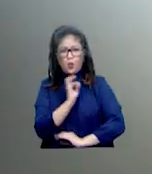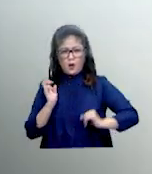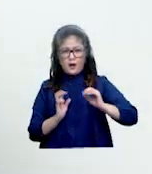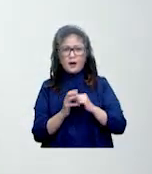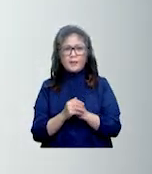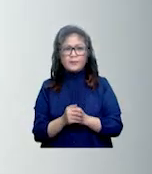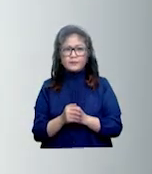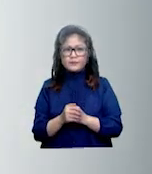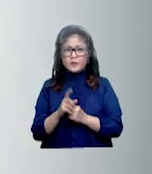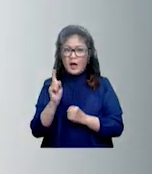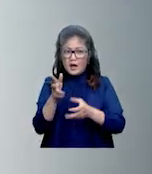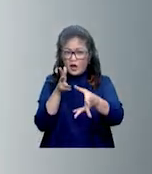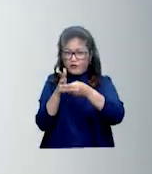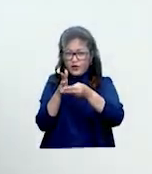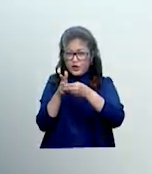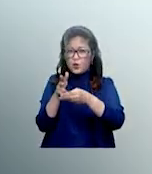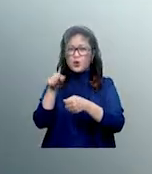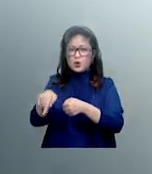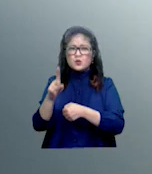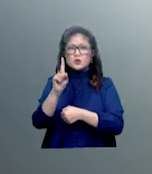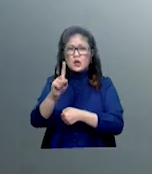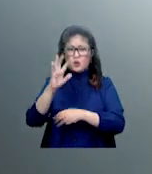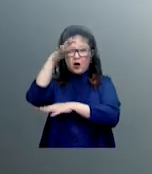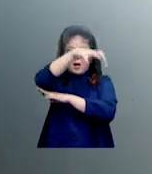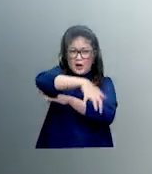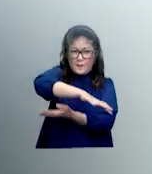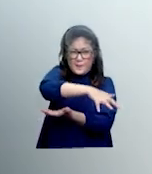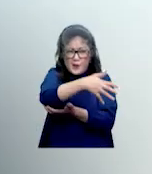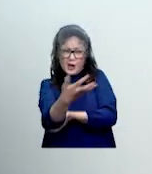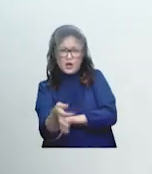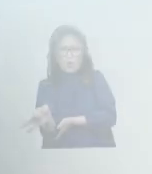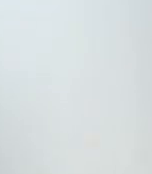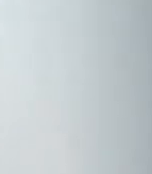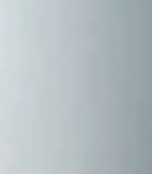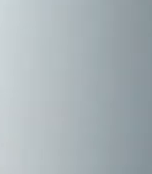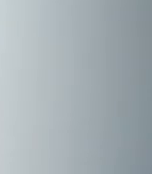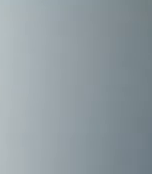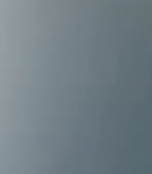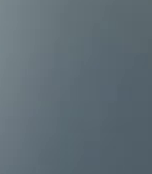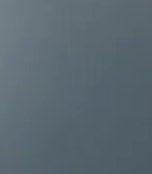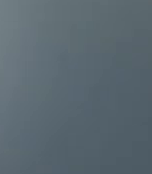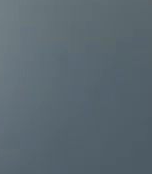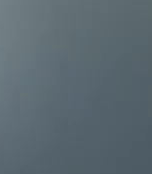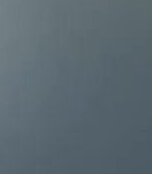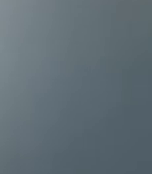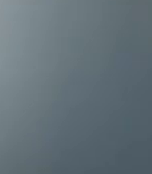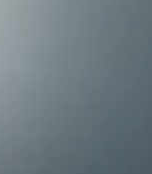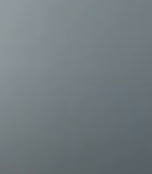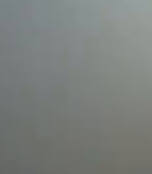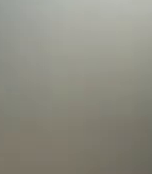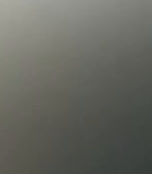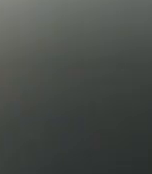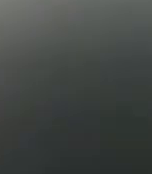Sebuah video amatir merekam saat satu unit krain terbalik di Kota Langsa, Aceh. Dua orang warga yang berada di atas krain berusaha